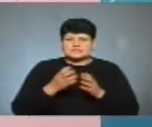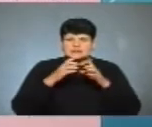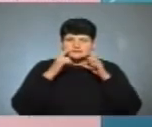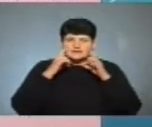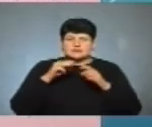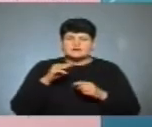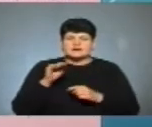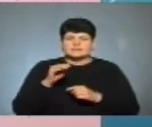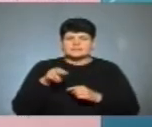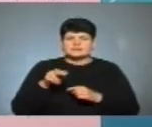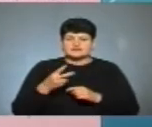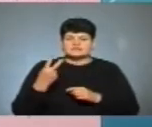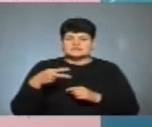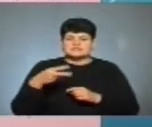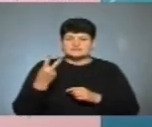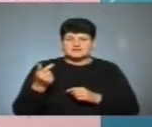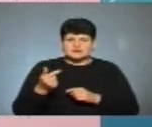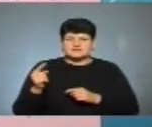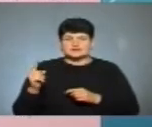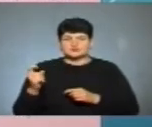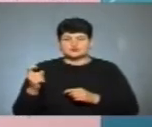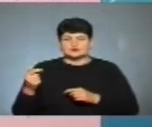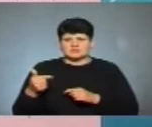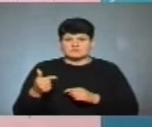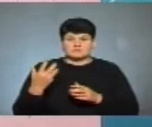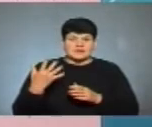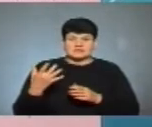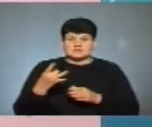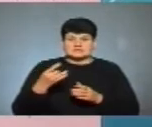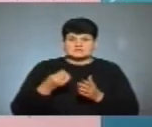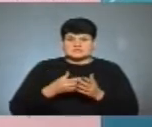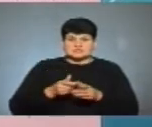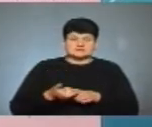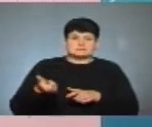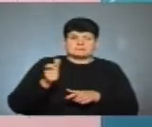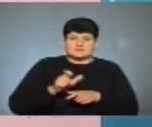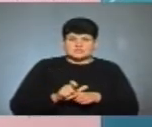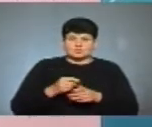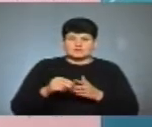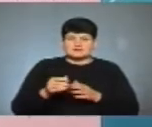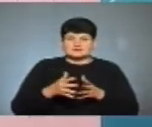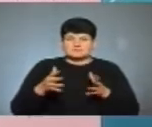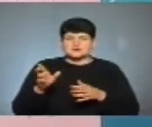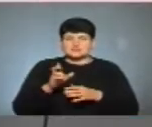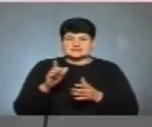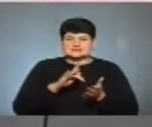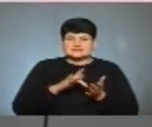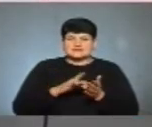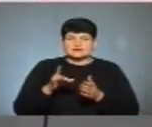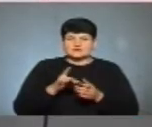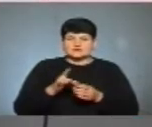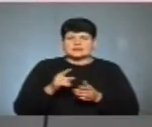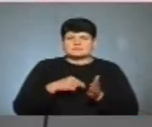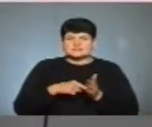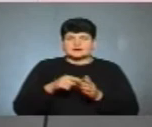FP2 – 22 гривні і 100 гривень. В 5 разів ціна збільшена, закуповували максимально, це Бережанська центральна районна лікарня і